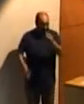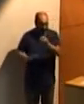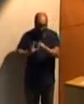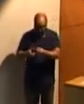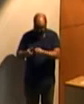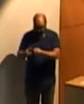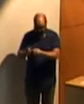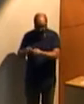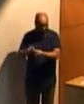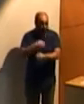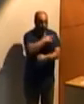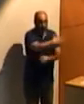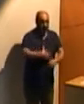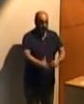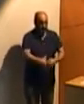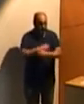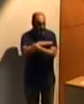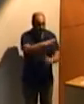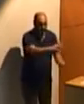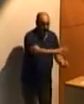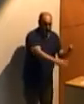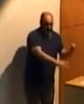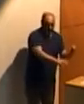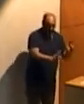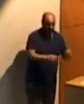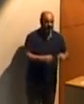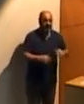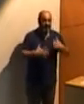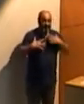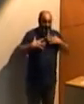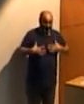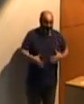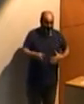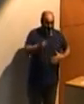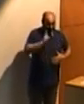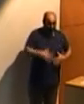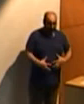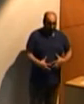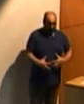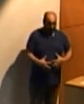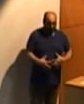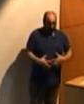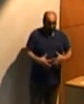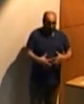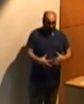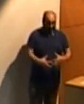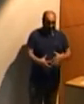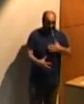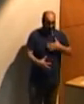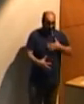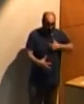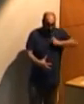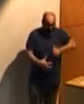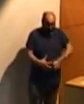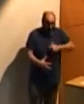étaient russes et chaque femme enceinte va exprimer à sa façon à à